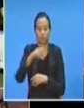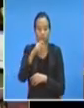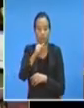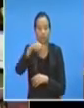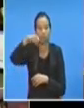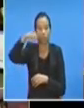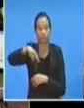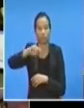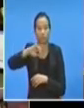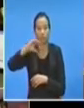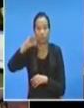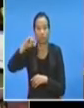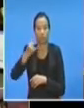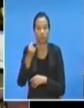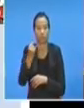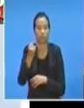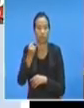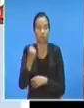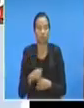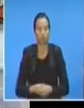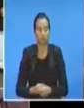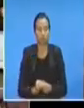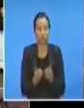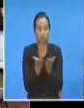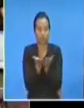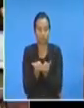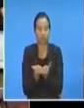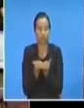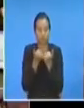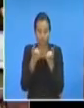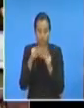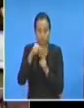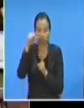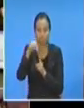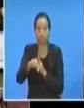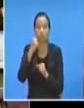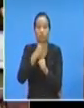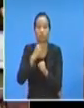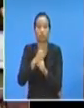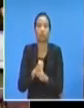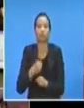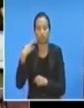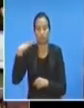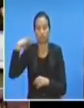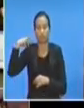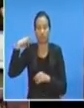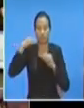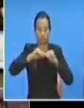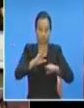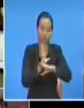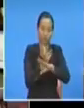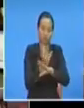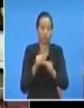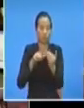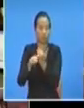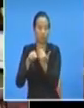ตุเขาข้ามอีกช็อตนึงครับเขารับแจ้งเหตุเสร็จแล้วก็สั่งการสั่งไปไหนบ้างครับสั่งไปอาสาป้องกันภัยสั่งไปจราจ